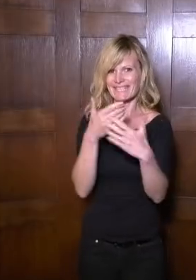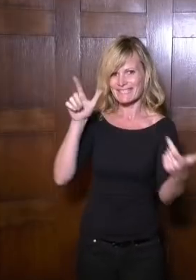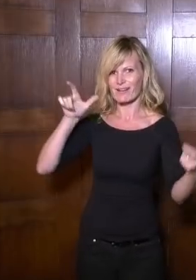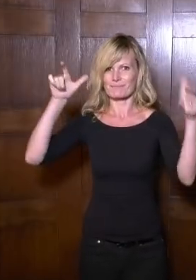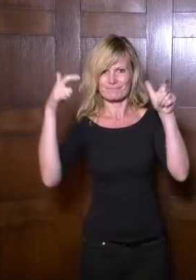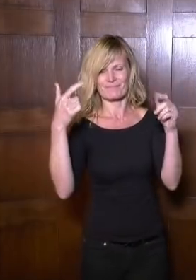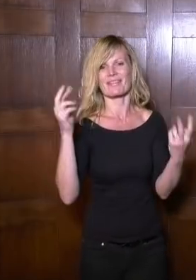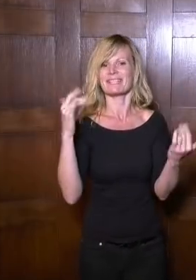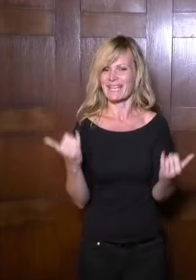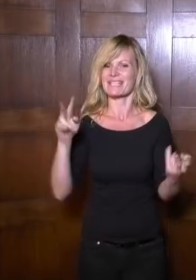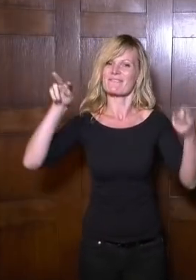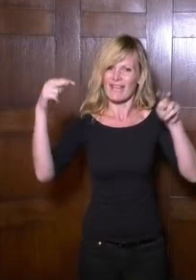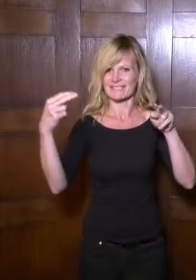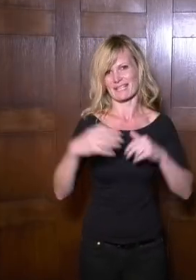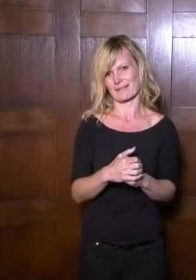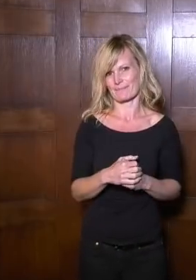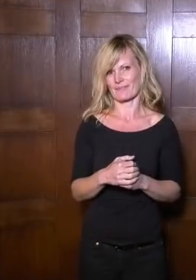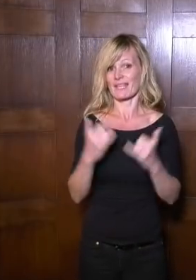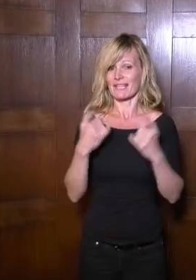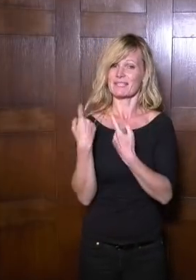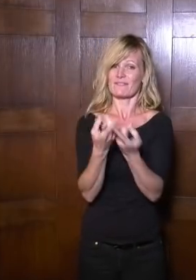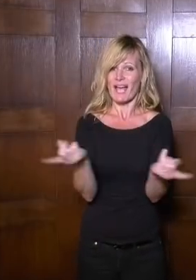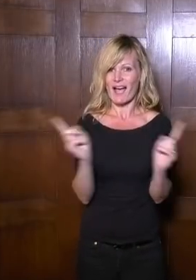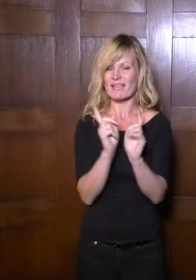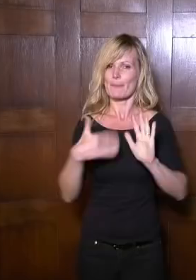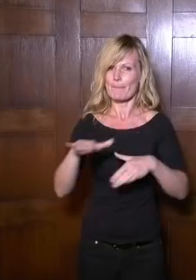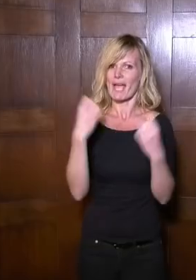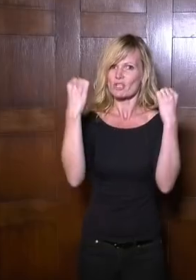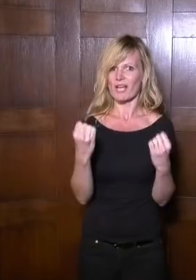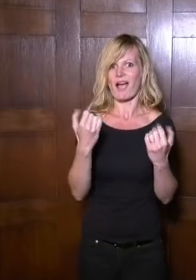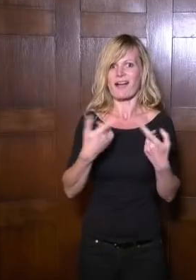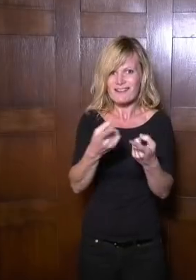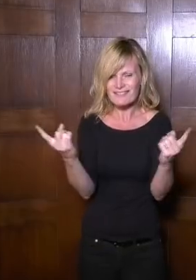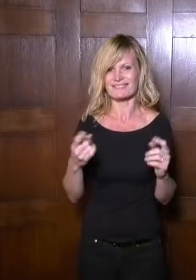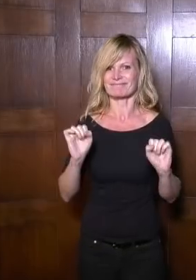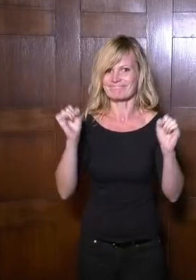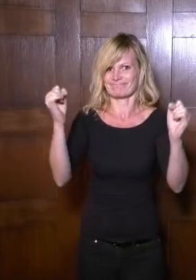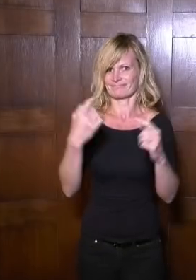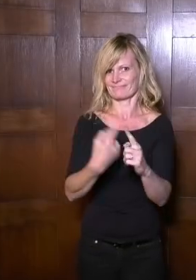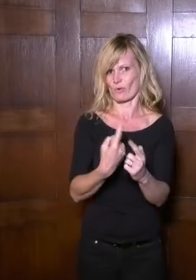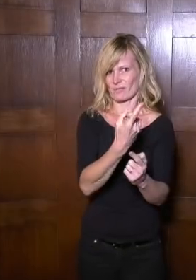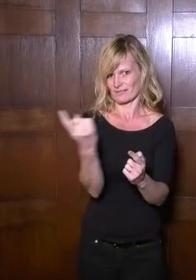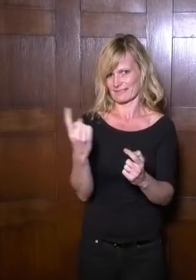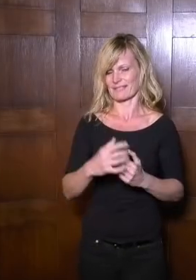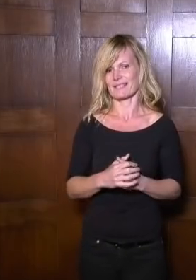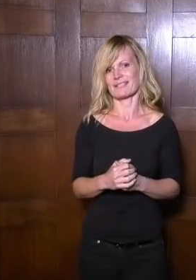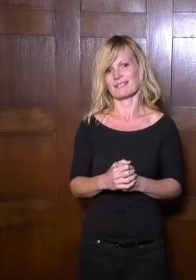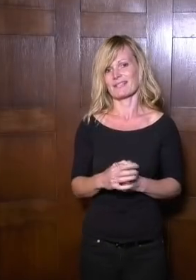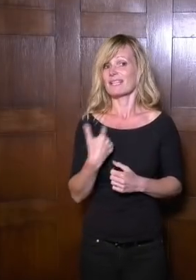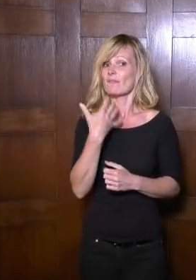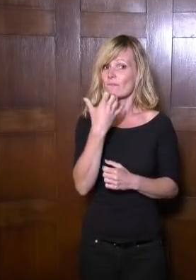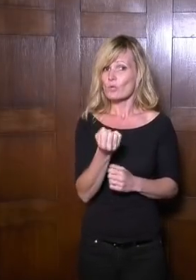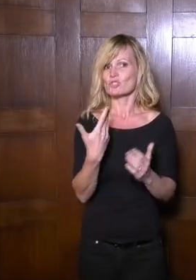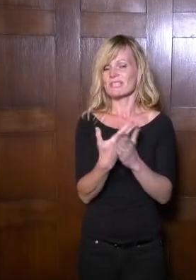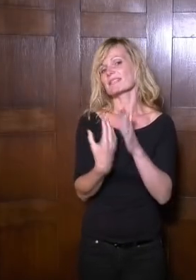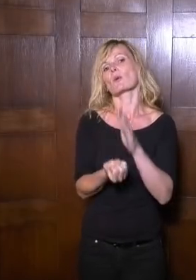Wechsel darin. Jetzt sind wir alle miteinander stärker gefordert. Ich wünsche mir, dass wir diese Kultur